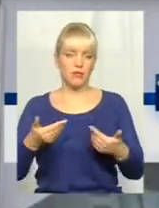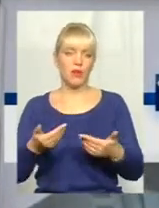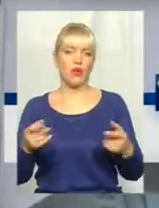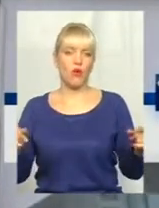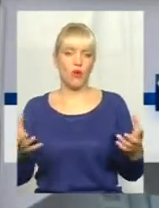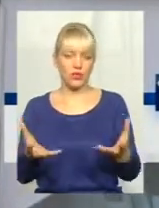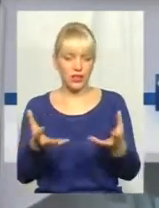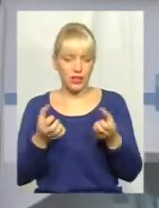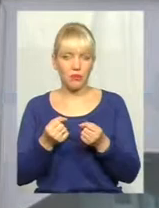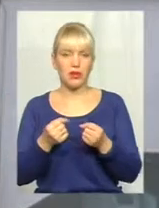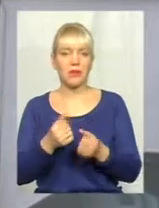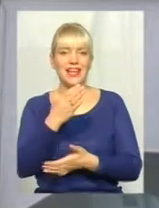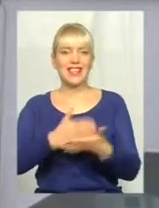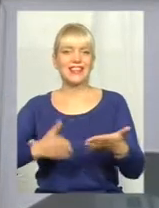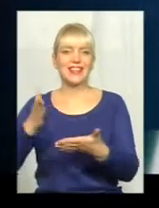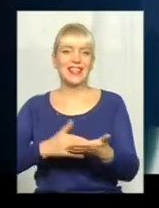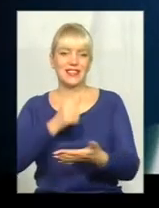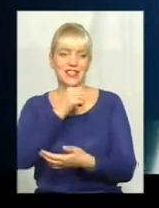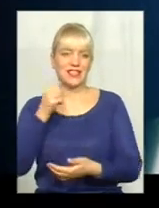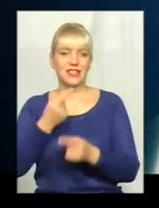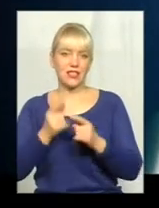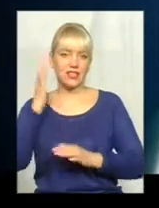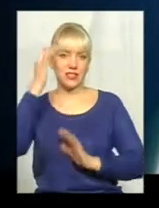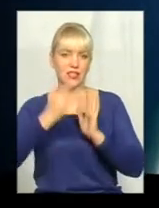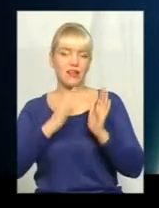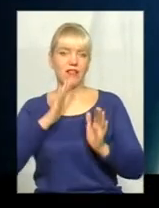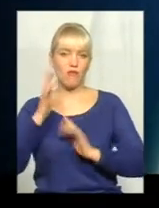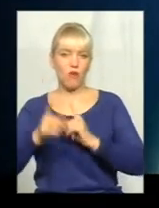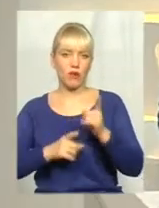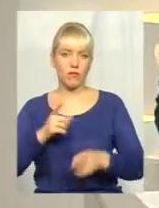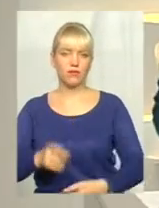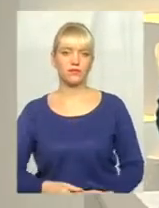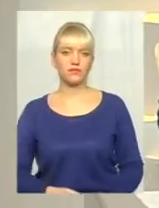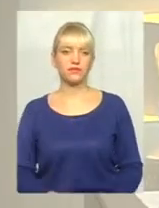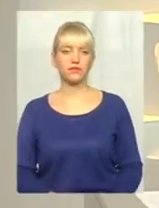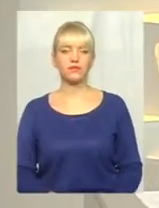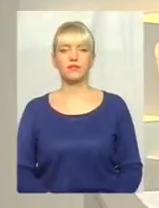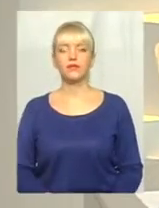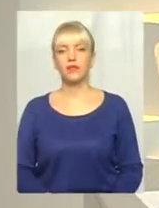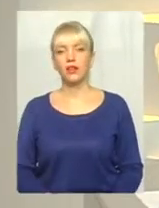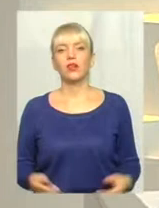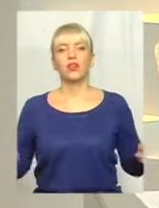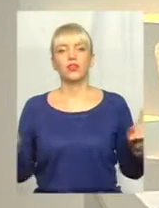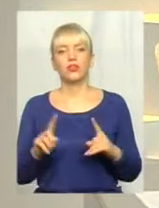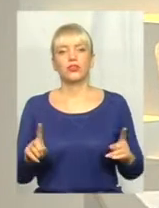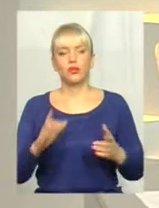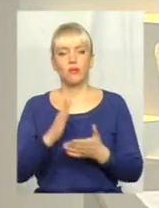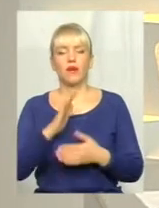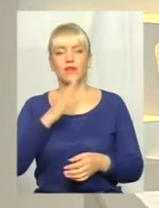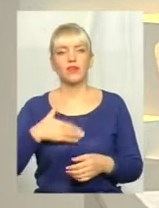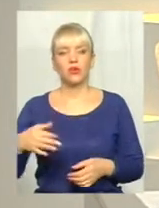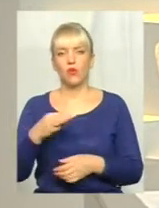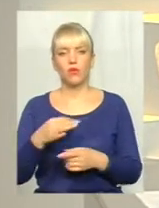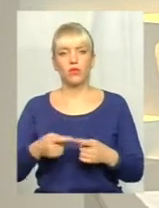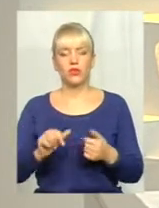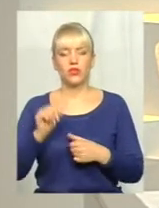із цілей нашої реформи. пане Юрію, що маємо в нашій області, зокрема